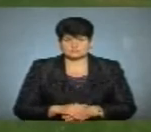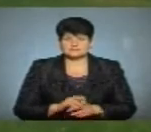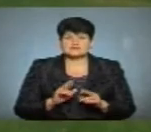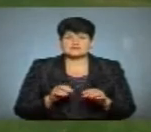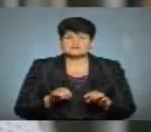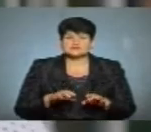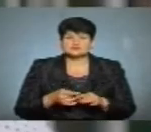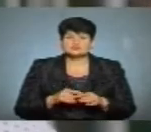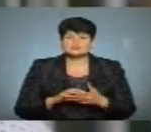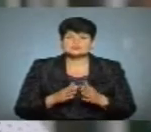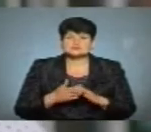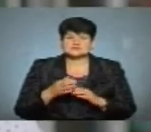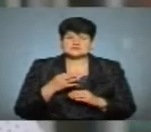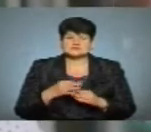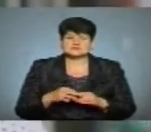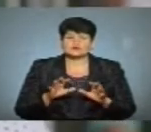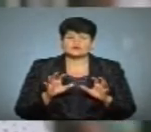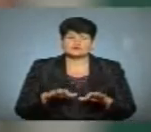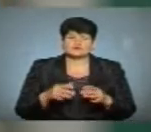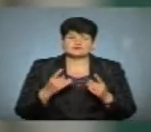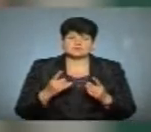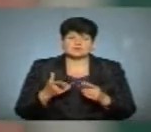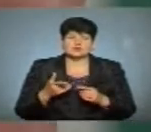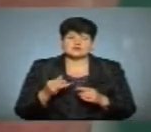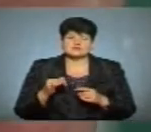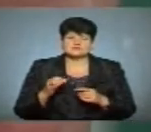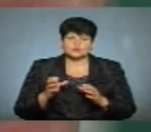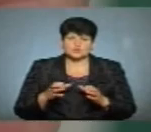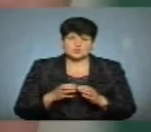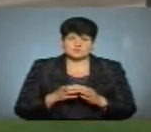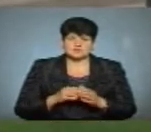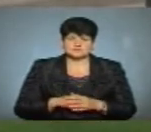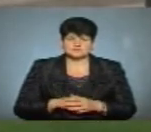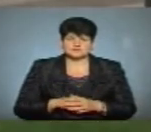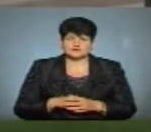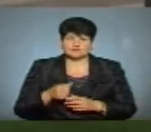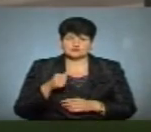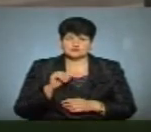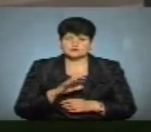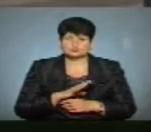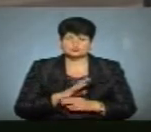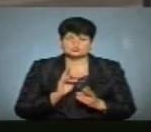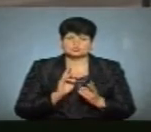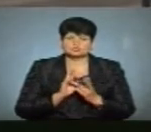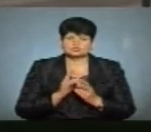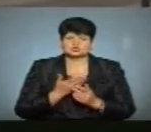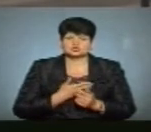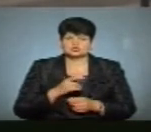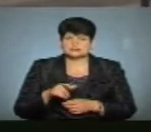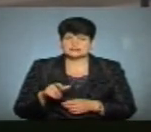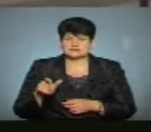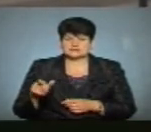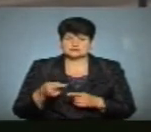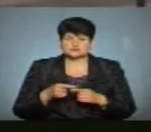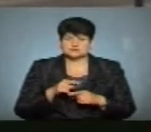цю ситуацію, розповів голова Великогаївської громади, до якої входить Кип'ячка, Олег Кохман. Вчора відбулася зустріч з жителями